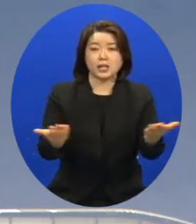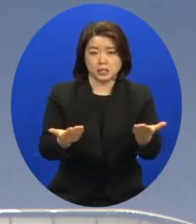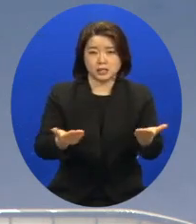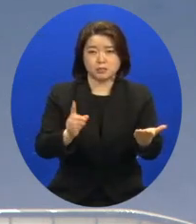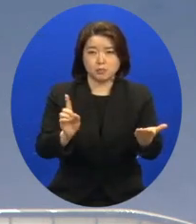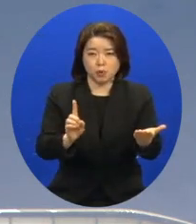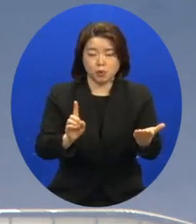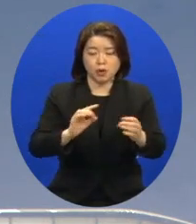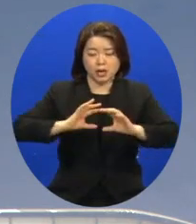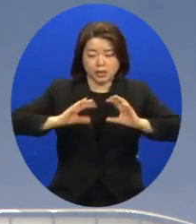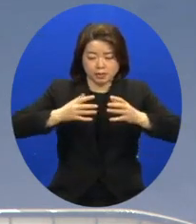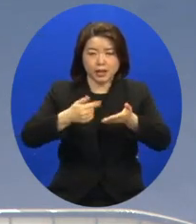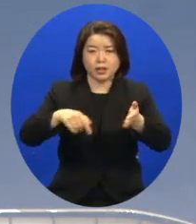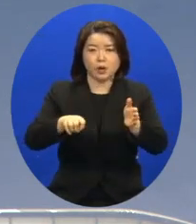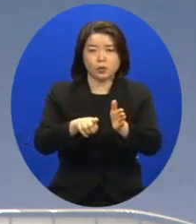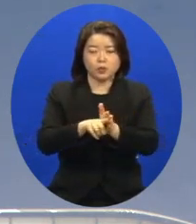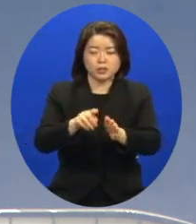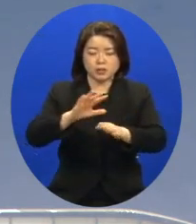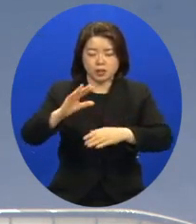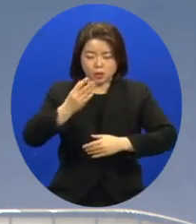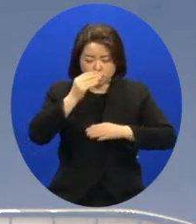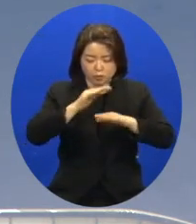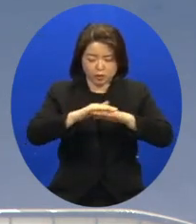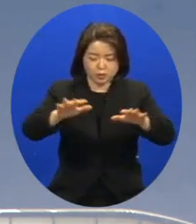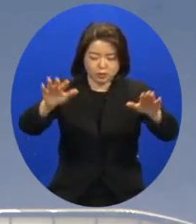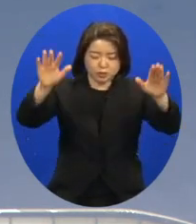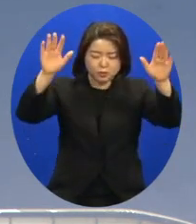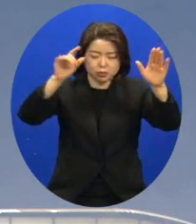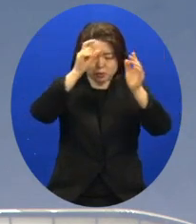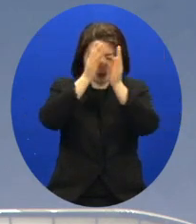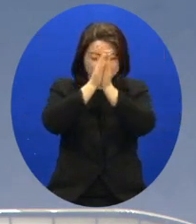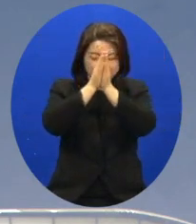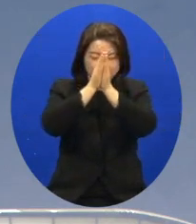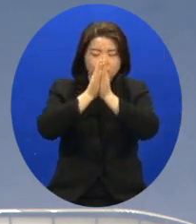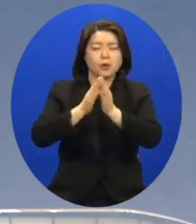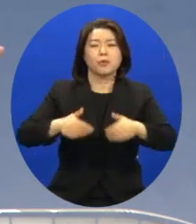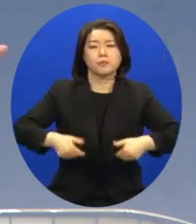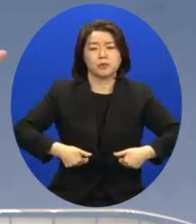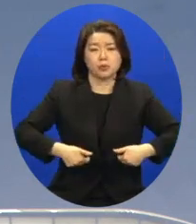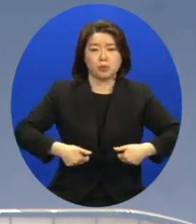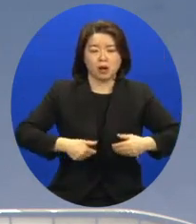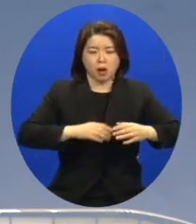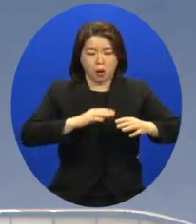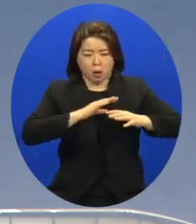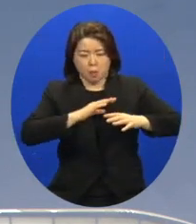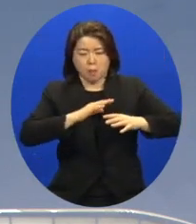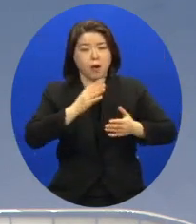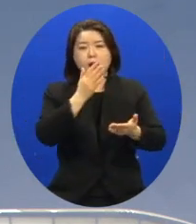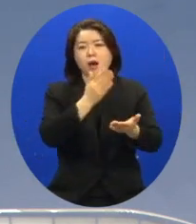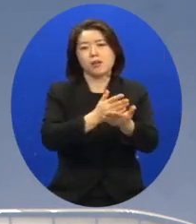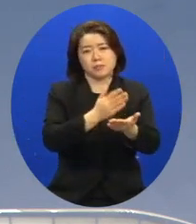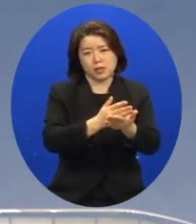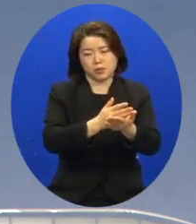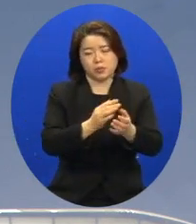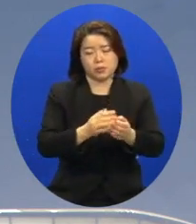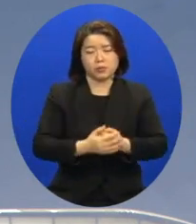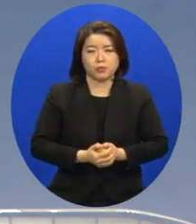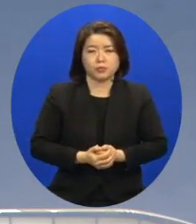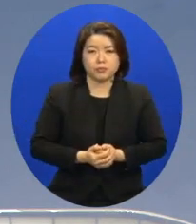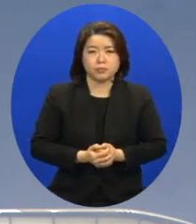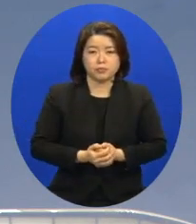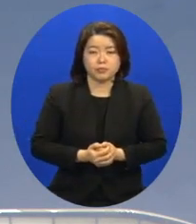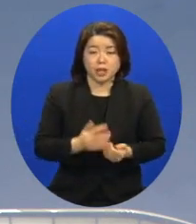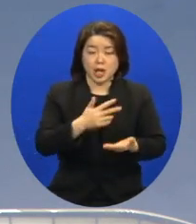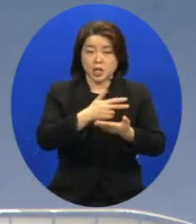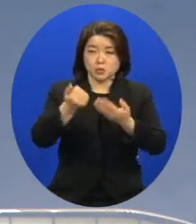나라를 위해서 거룩한 손을 들고 기도하는 것입니다. 그냥 두려워만 할 일이 아닙니다.